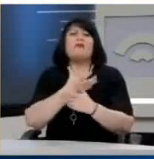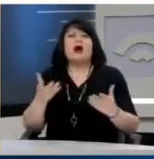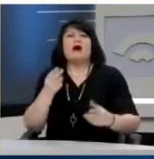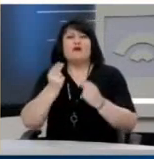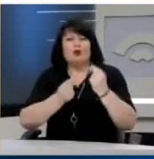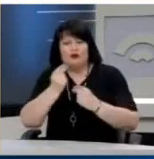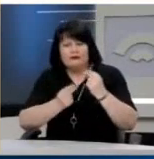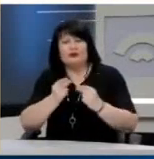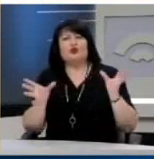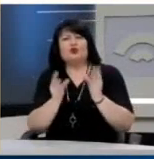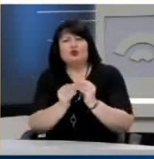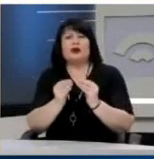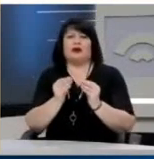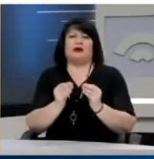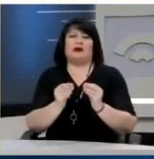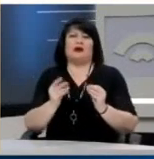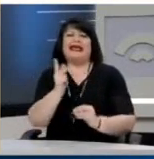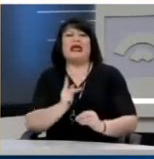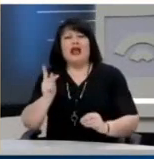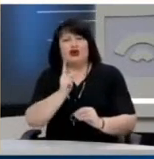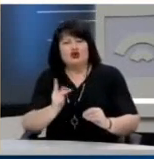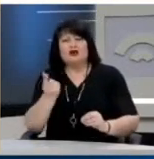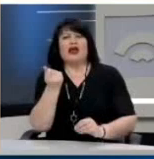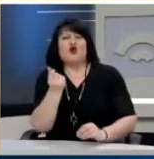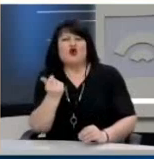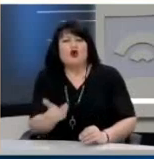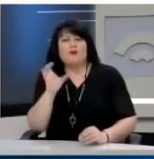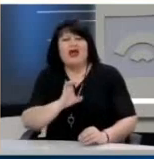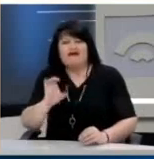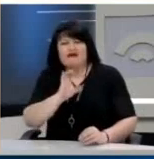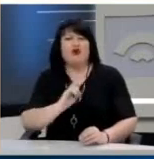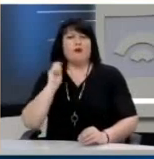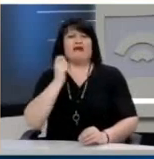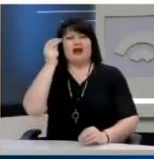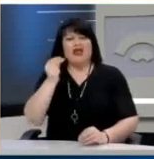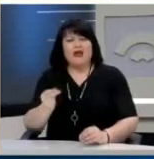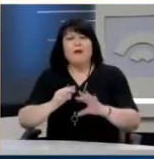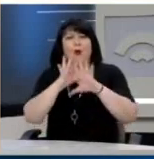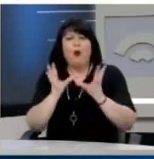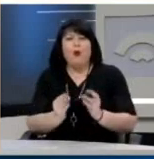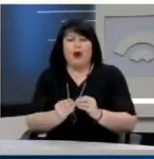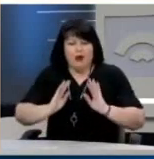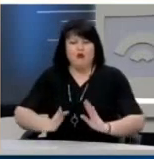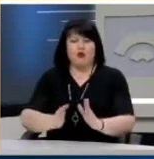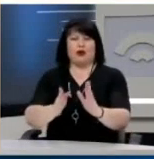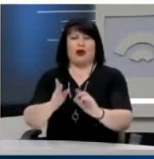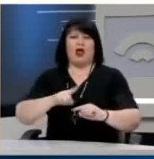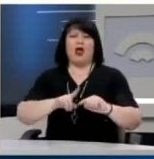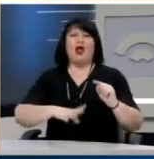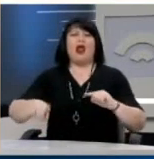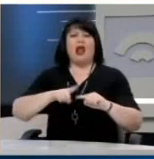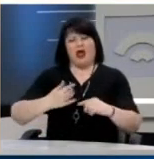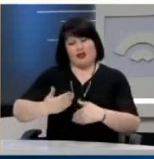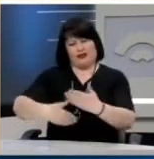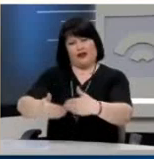προβλήματα που αφορούν την ελληνική κοινωνία, την ελληνική οικονομία, την Ευρώπη, τα εθνικά θέματα, την πορεία της χώρας στο